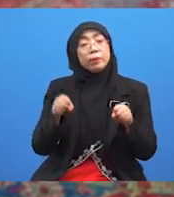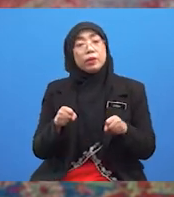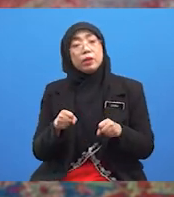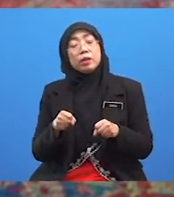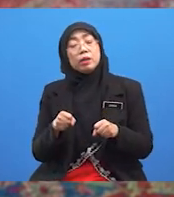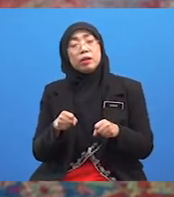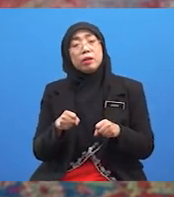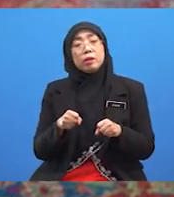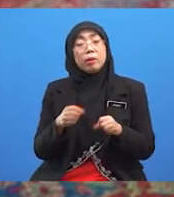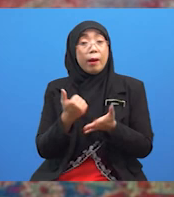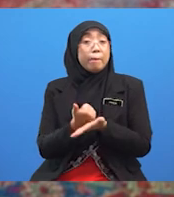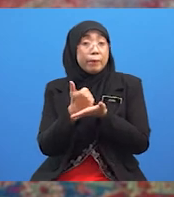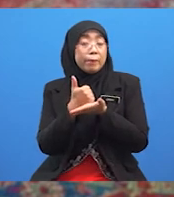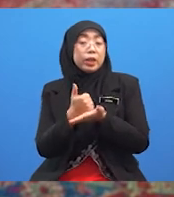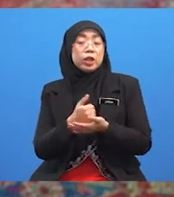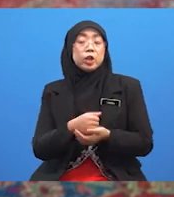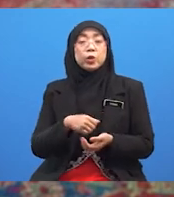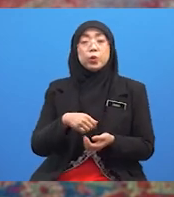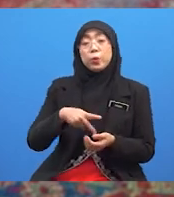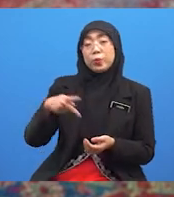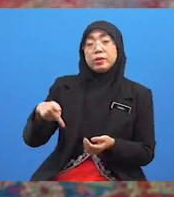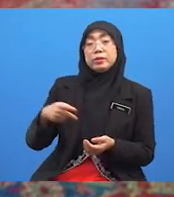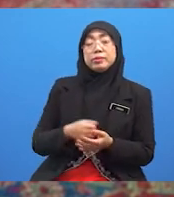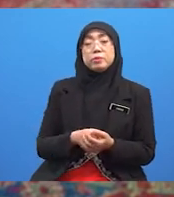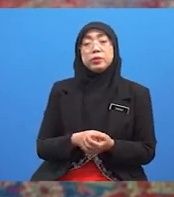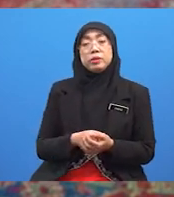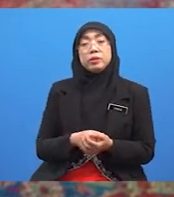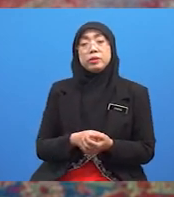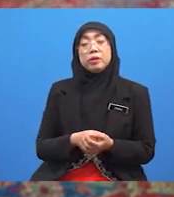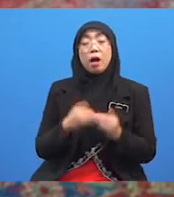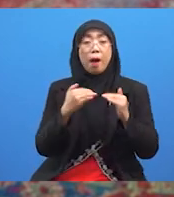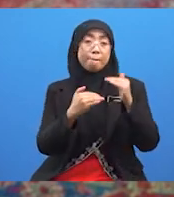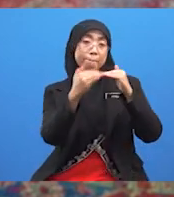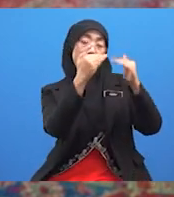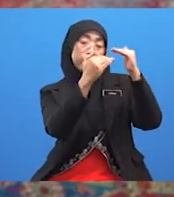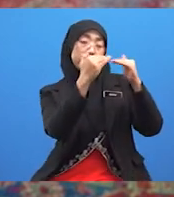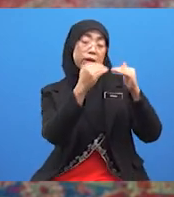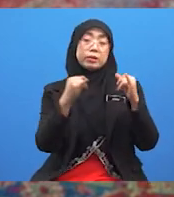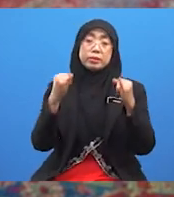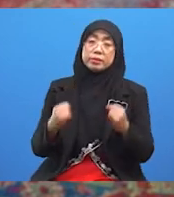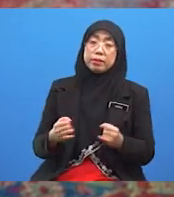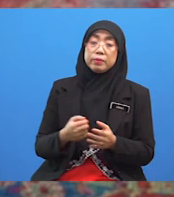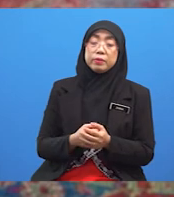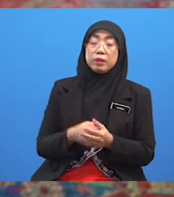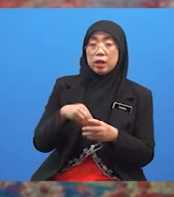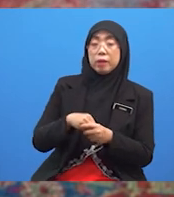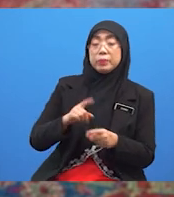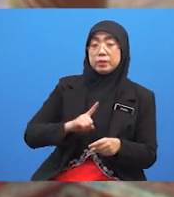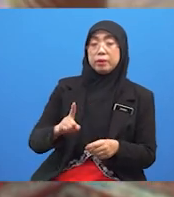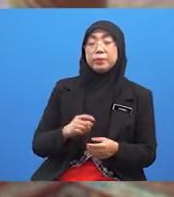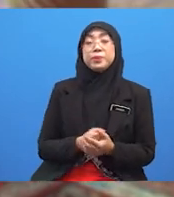manfaat kepada anda semua berkaitan dengan pembangunan insan dari aspek